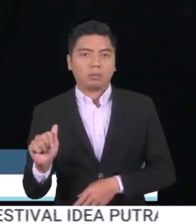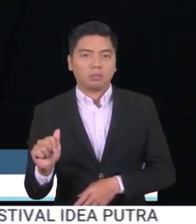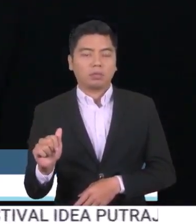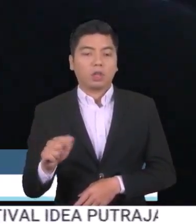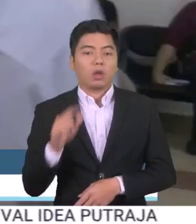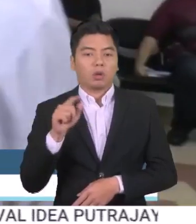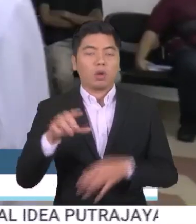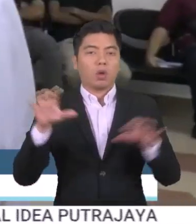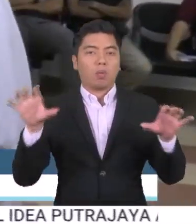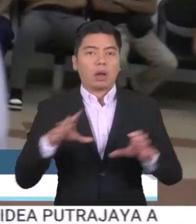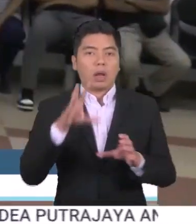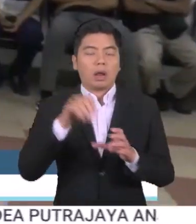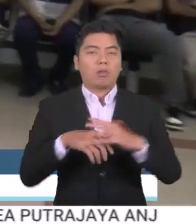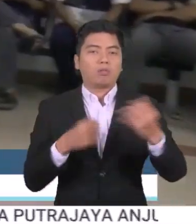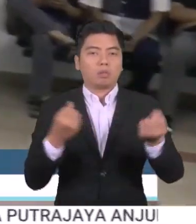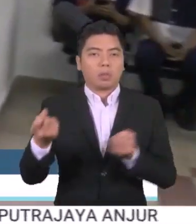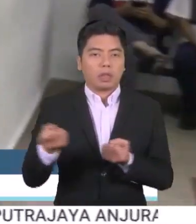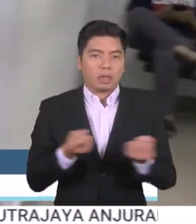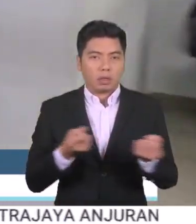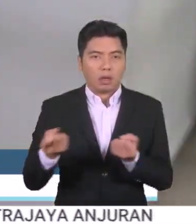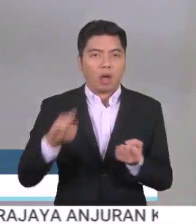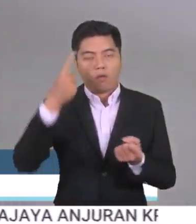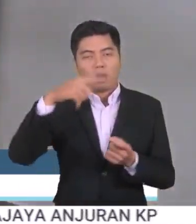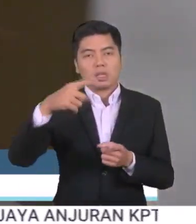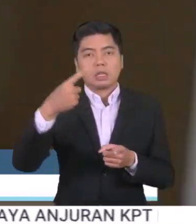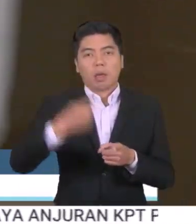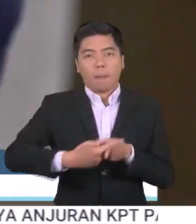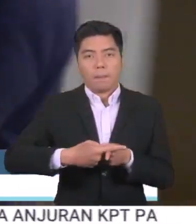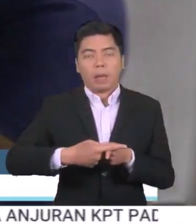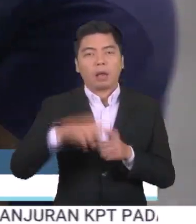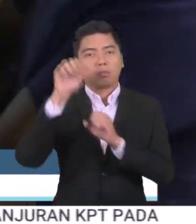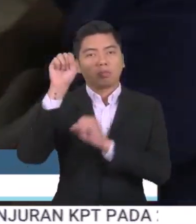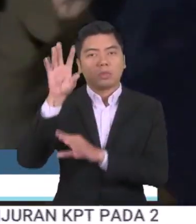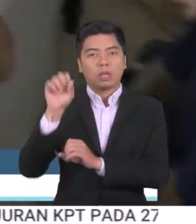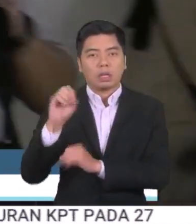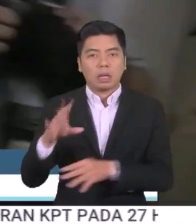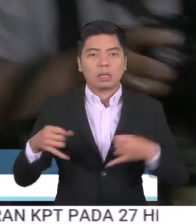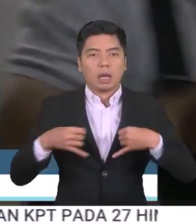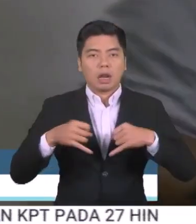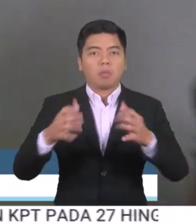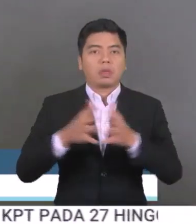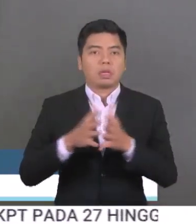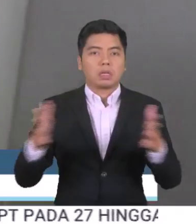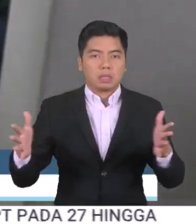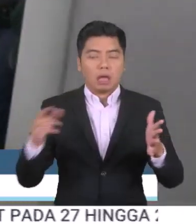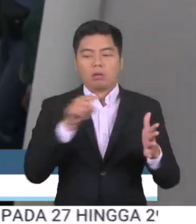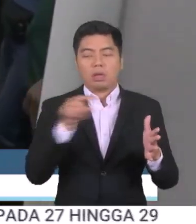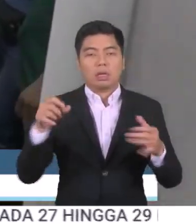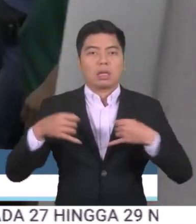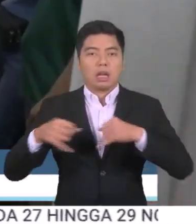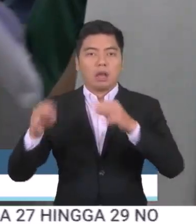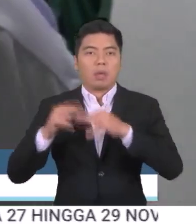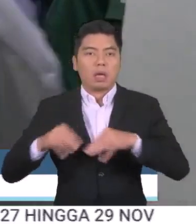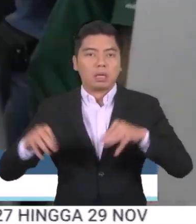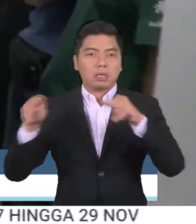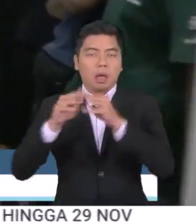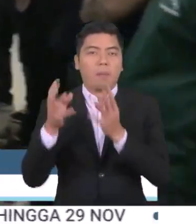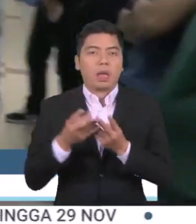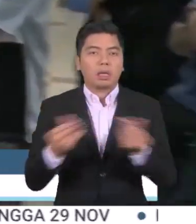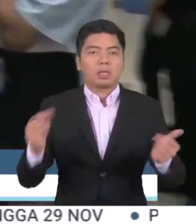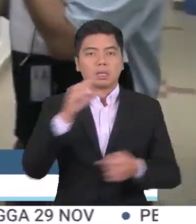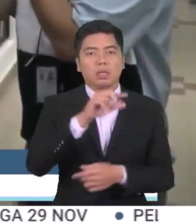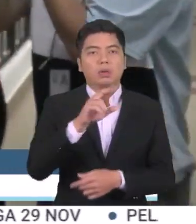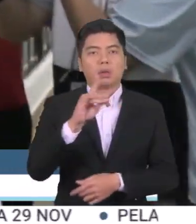Aziz. Tertuduh didakwa lakukan perbuatan itu di persimpangan lampu isyarat Jalan Besar, Jalan Masjid, Pasir